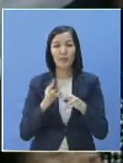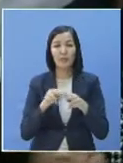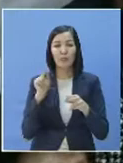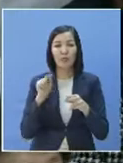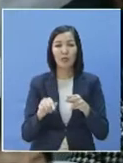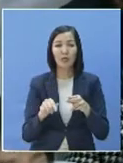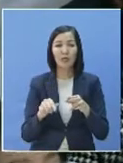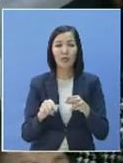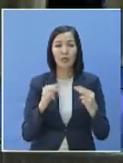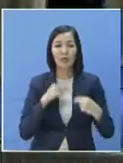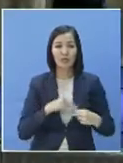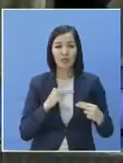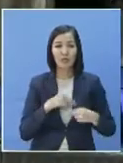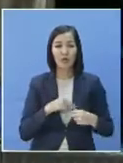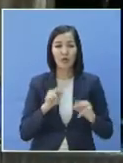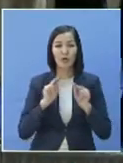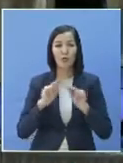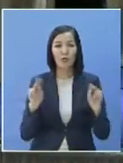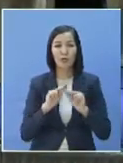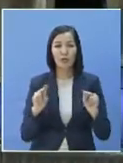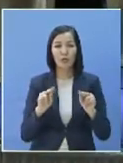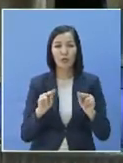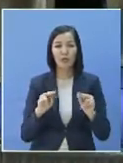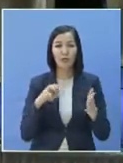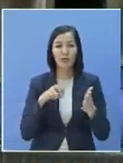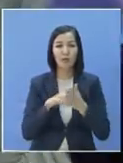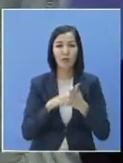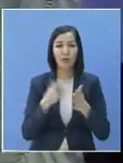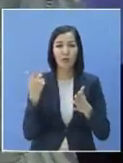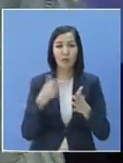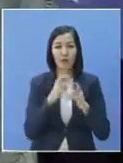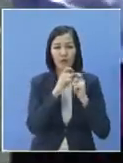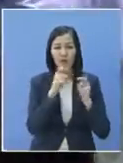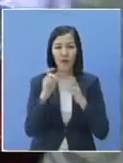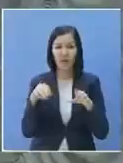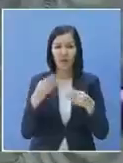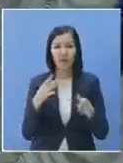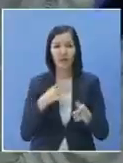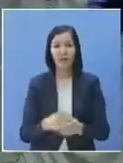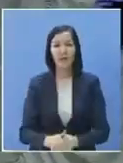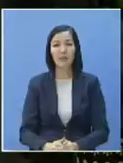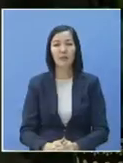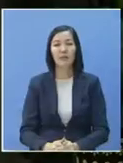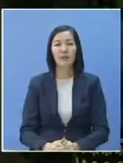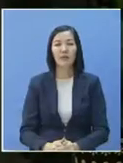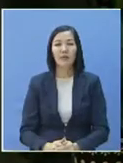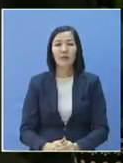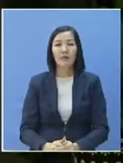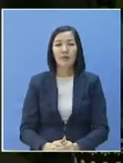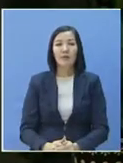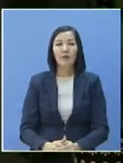бойы еңбегімен көзге түскен ұстаздар арнайы мақтау қағаздарына ие болып, сый-сияпат көрсетілді. Биыл 4-ші курс